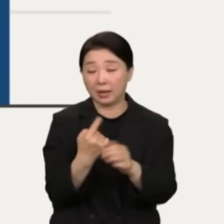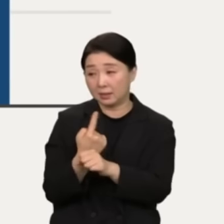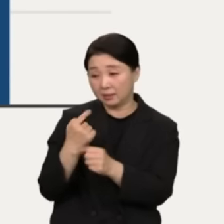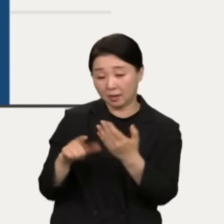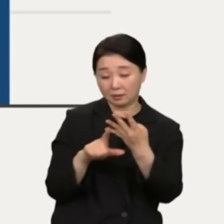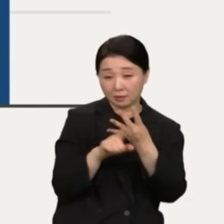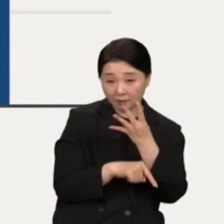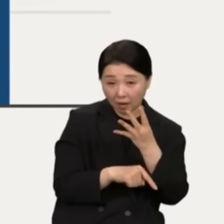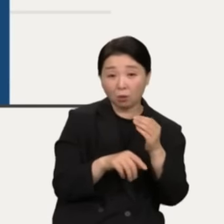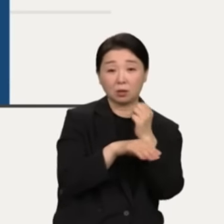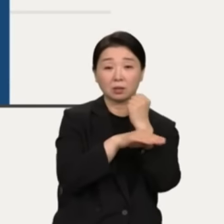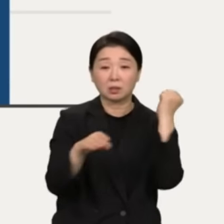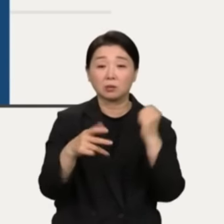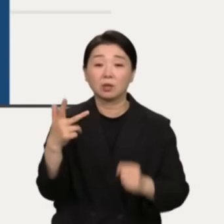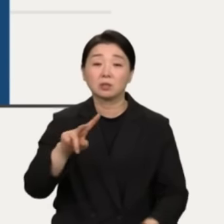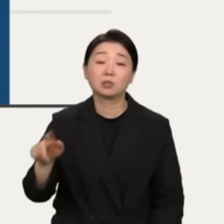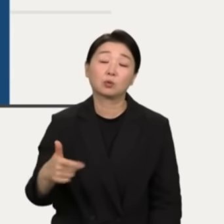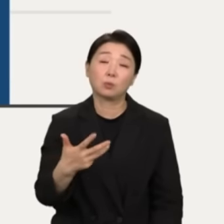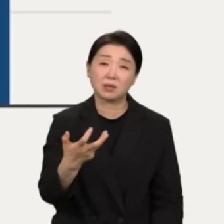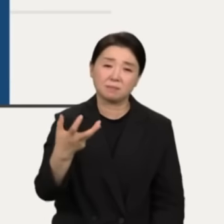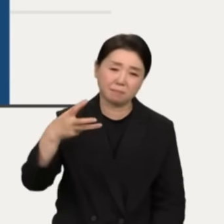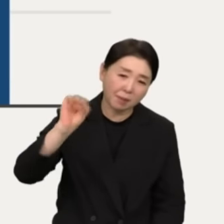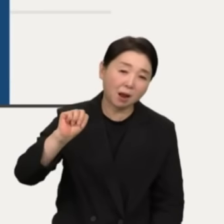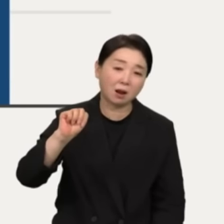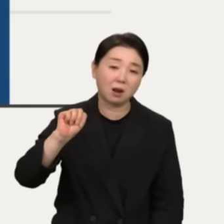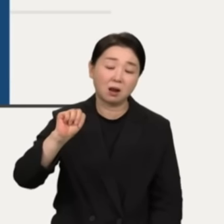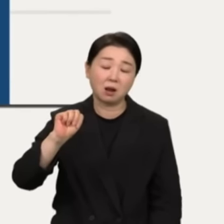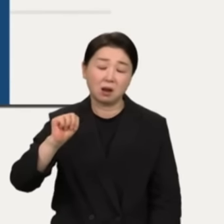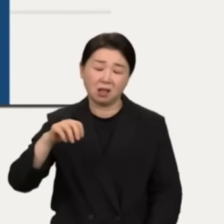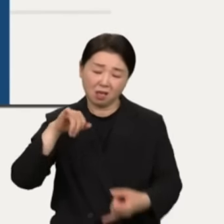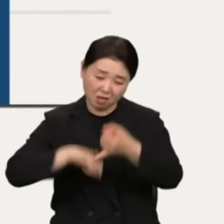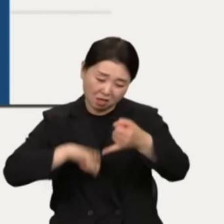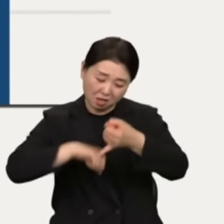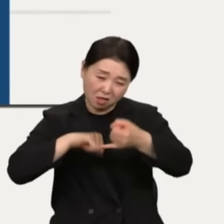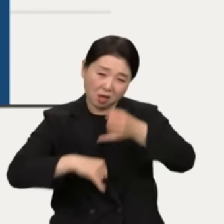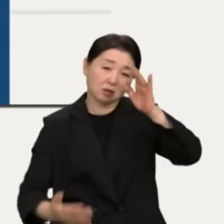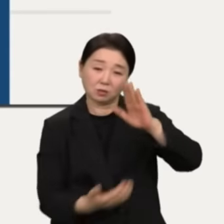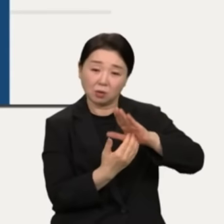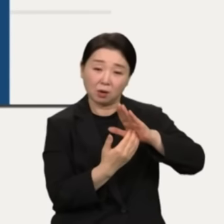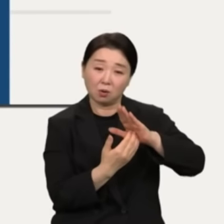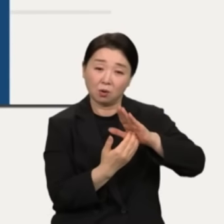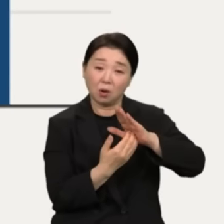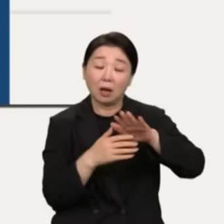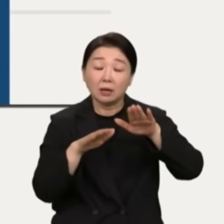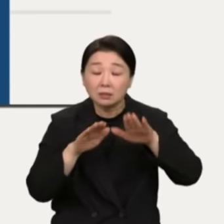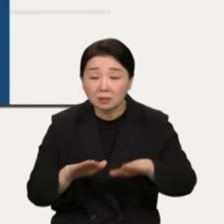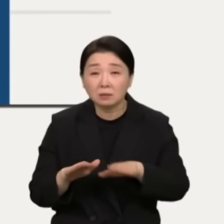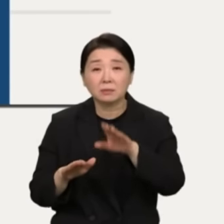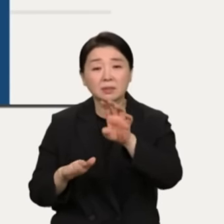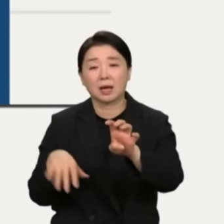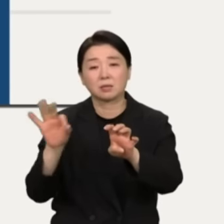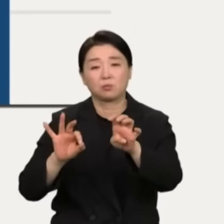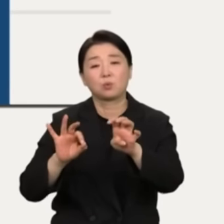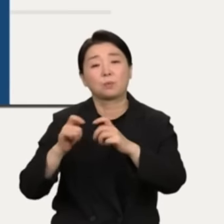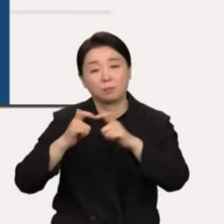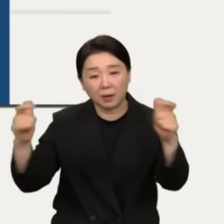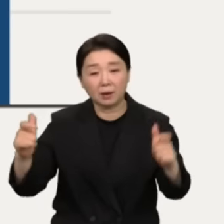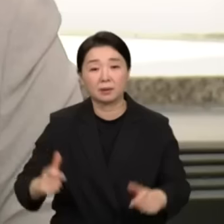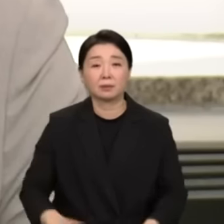기준으로 7,518억 원, 역대 최대를 기록한 지난해 같은 기간 대비 40% 넘게